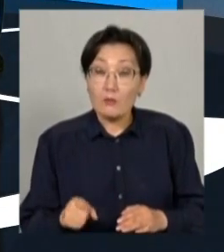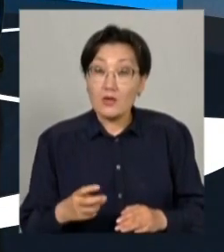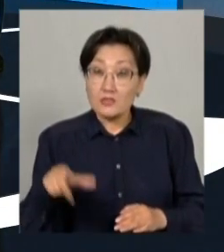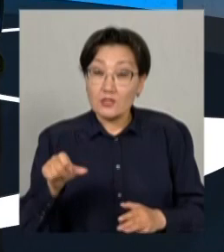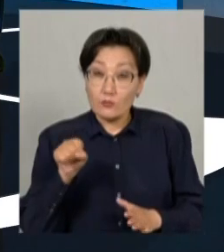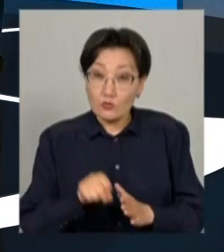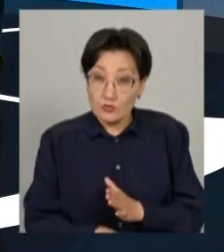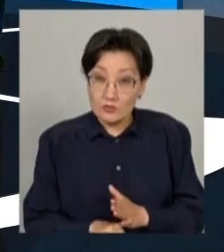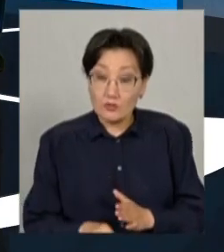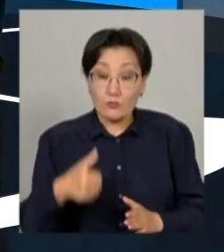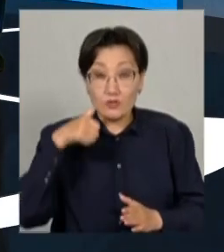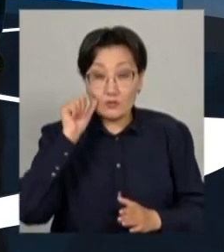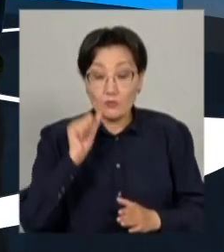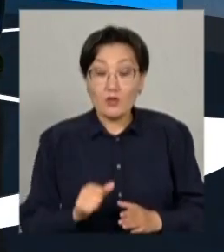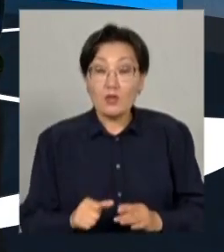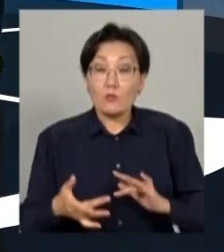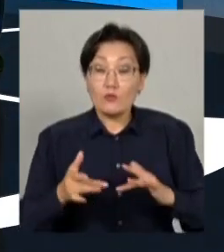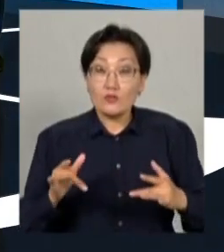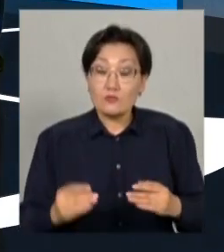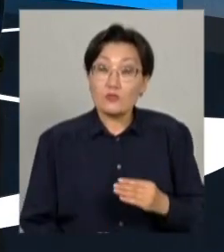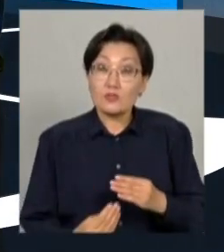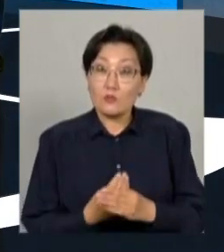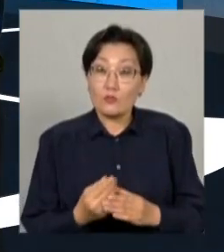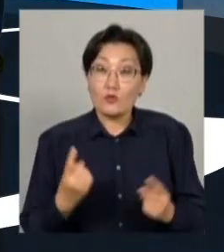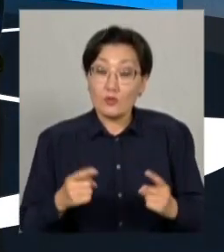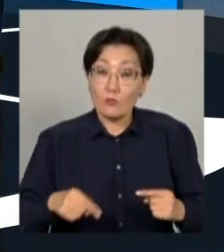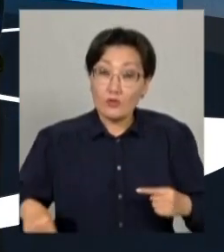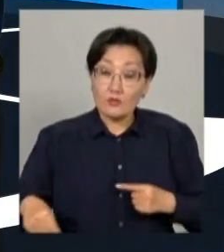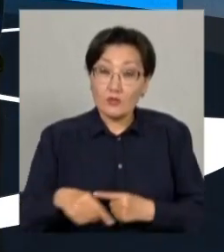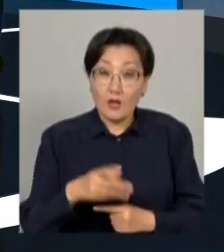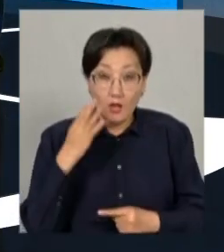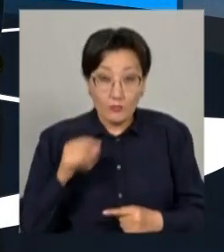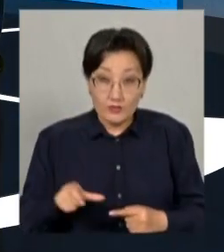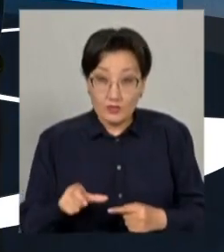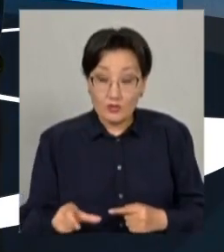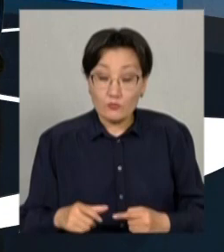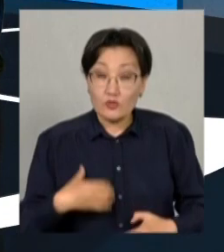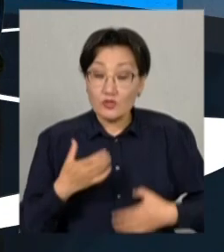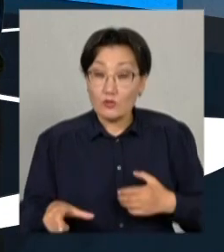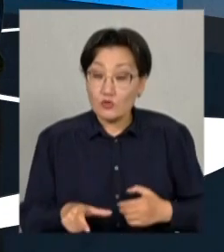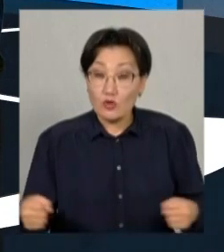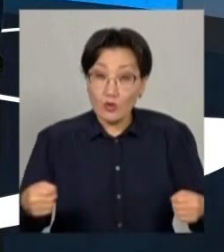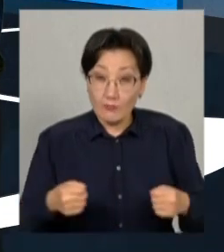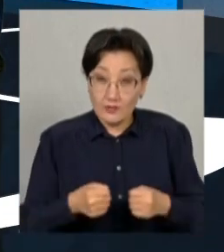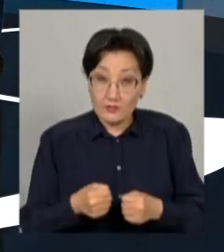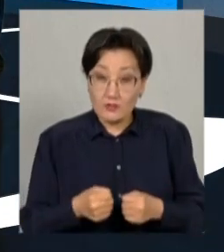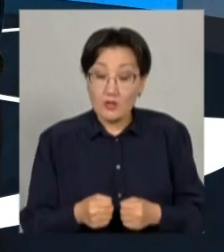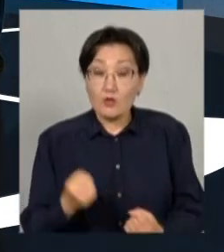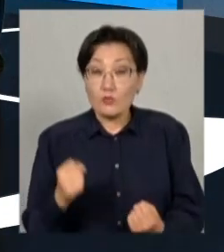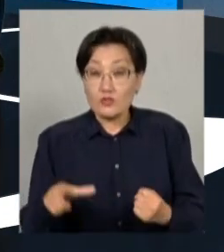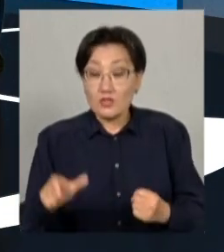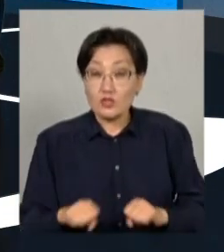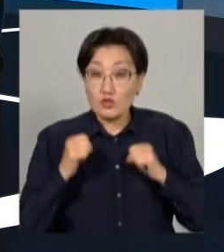үлгерді. Ал күні кеше желіге жүктелген үлкен айналма Алматы тас жолындағы жантүршігерлік жол апатында да